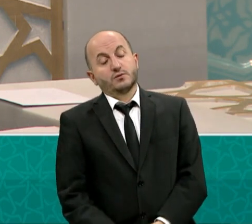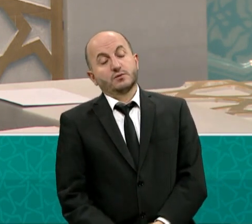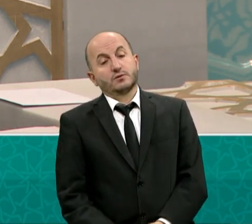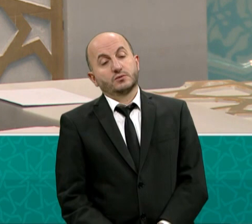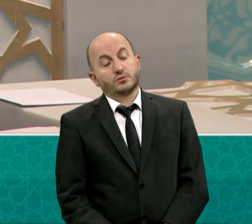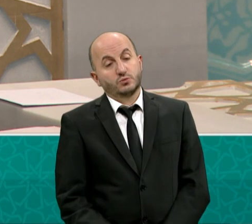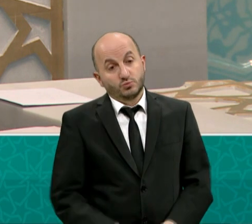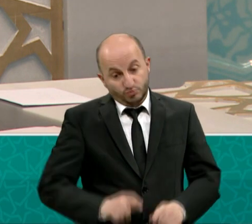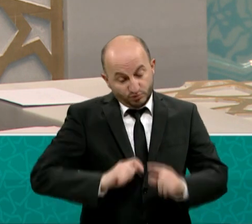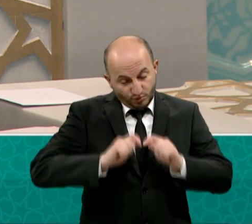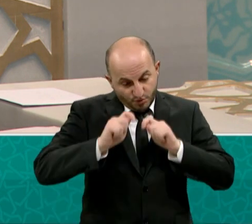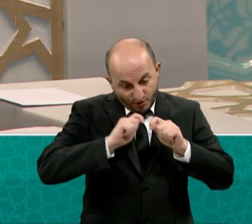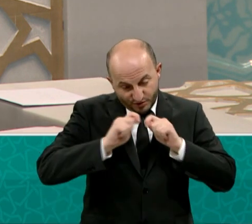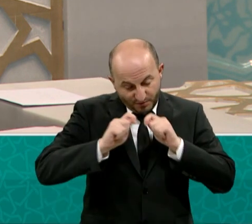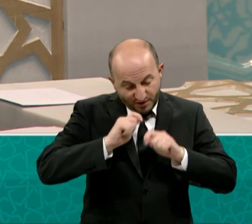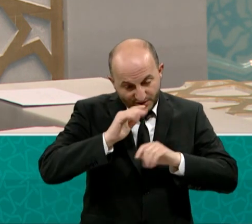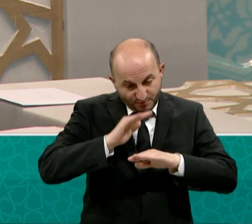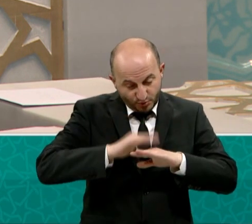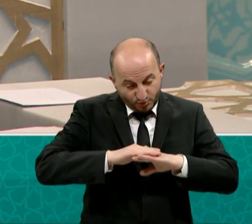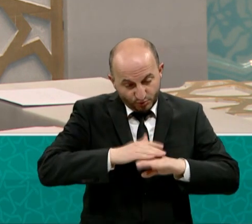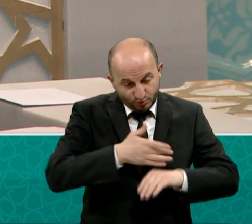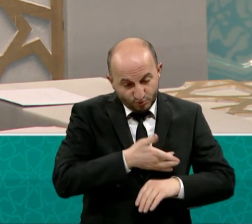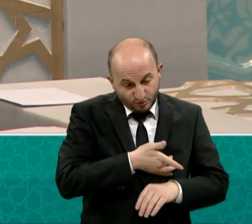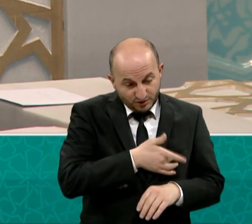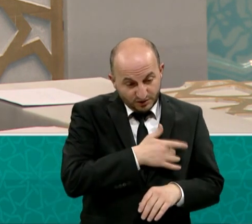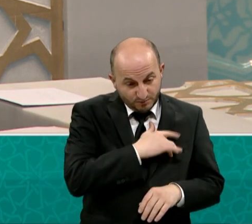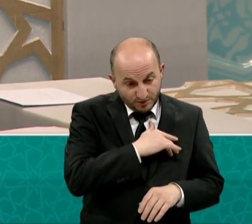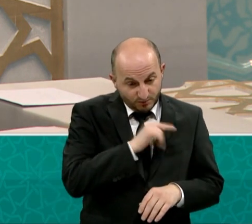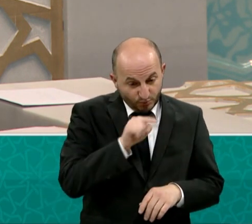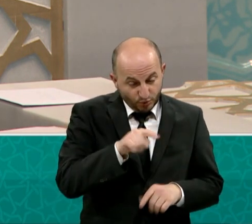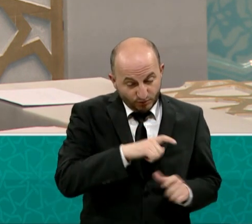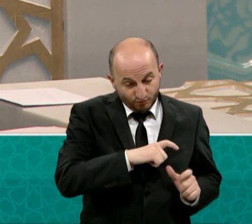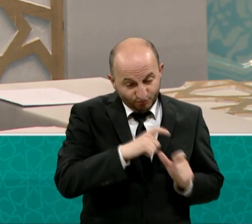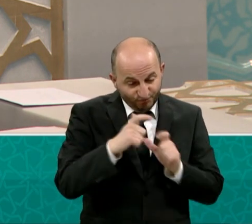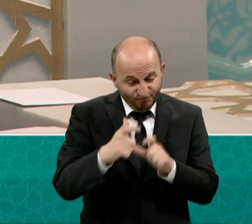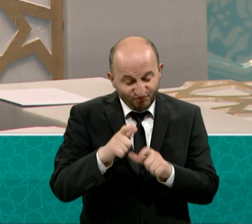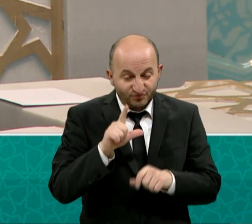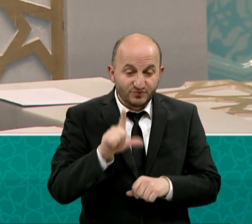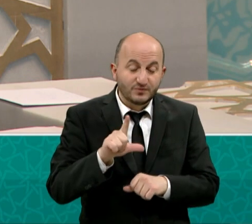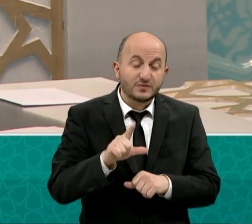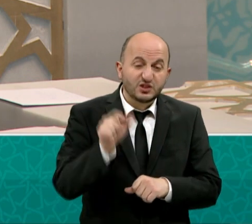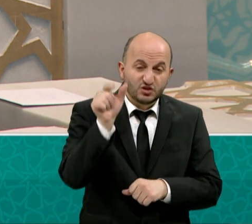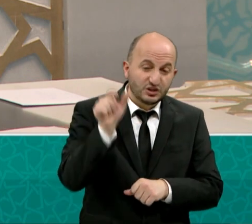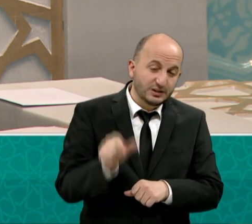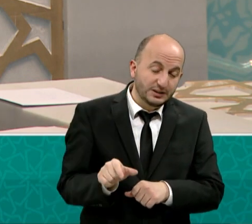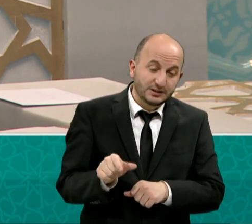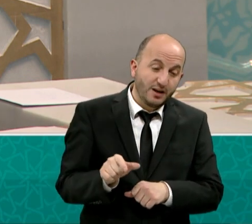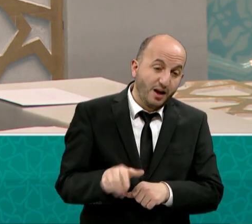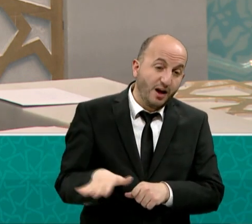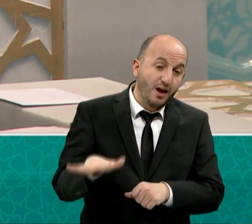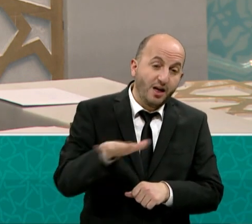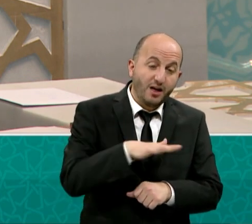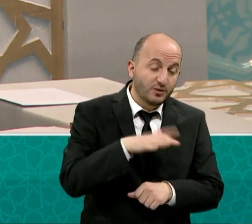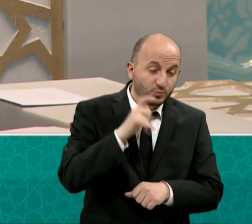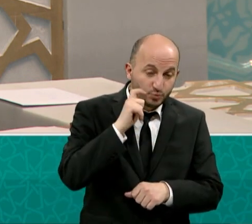Akit yapıyorsunuz, sözleşme yapıyorsunuz. İman bakın buraya taşınması lazım. Kişi, her Müslüman